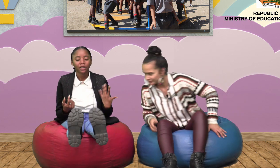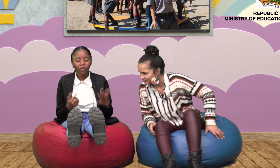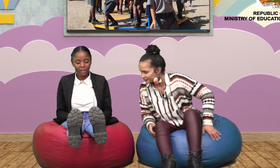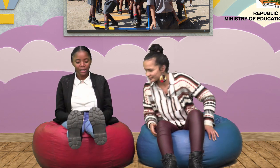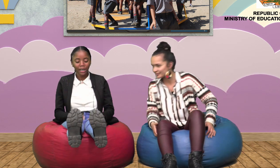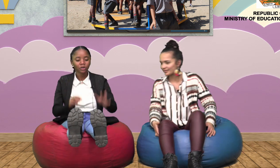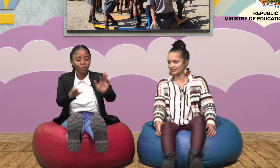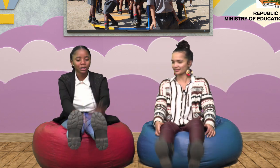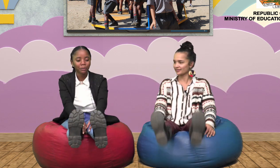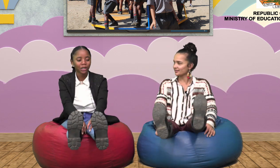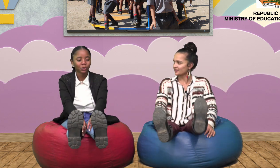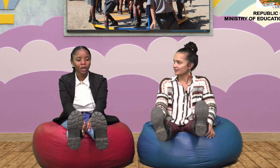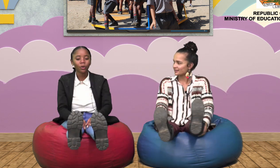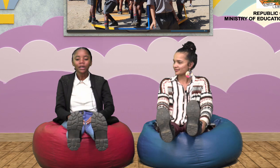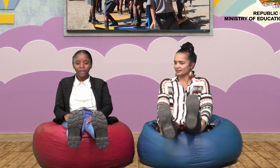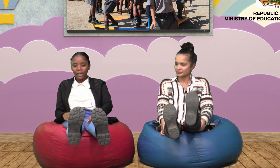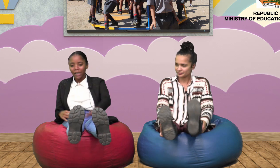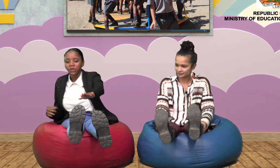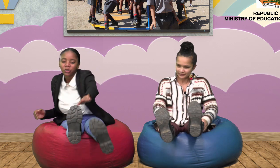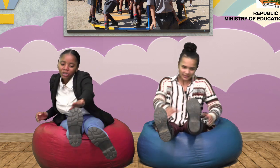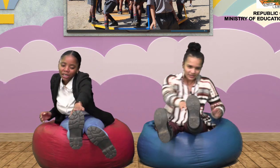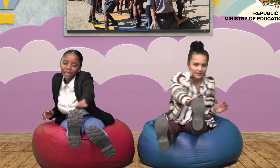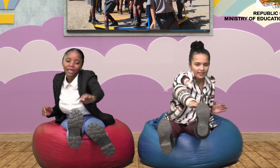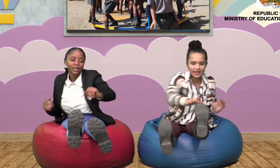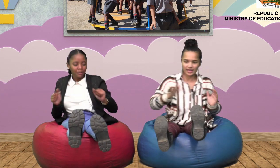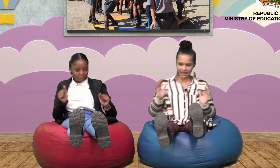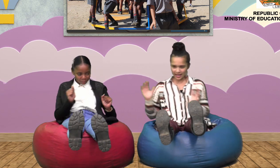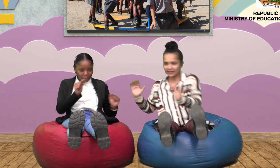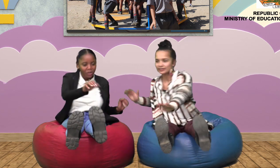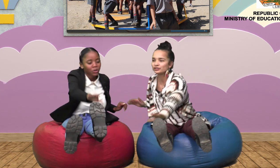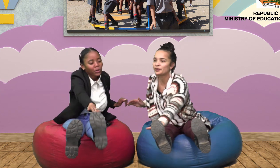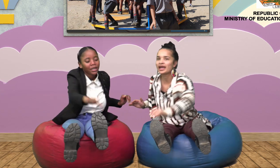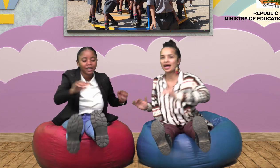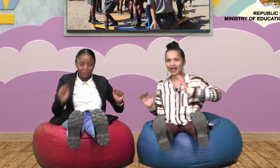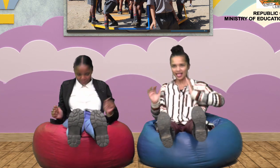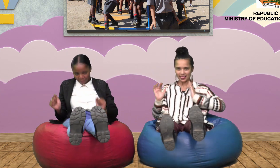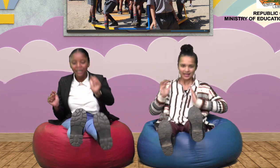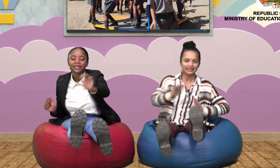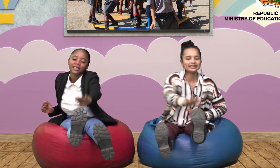Okay, die volgende ene kan ons tog ons bene so hou. Dan gaan ons 1 2